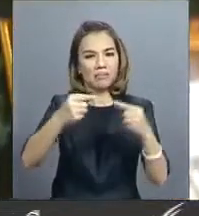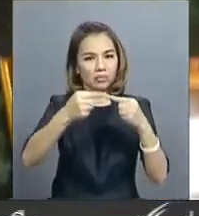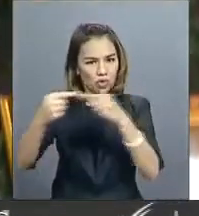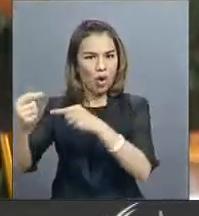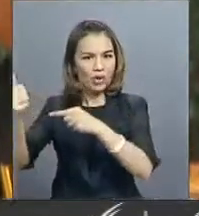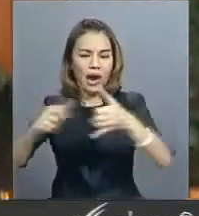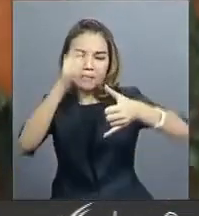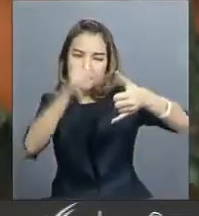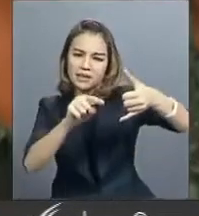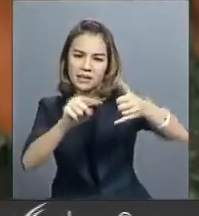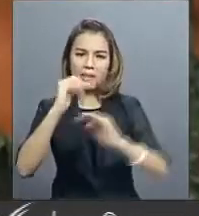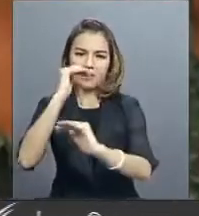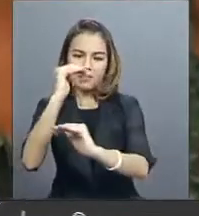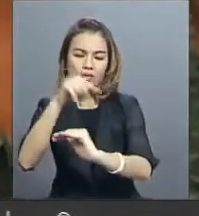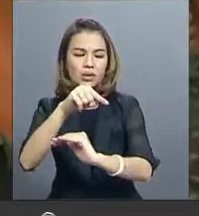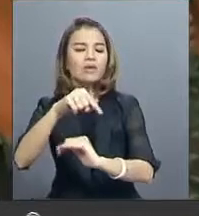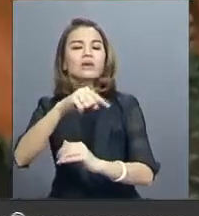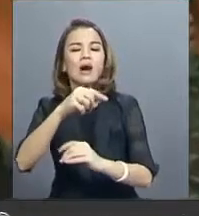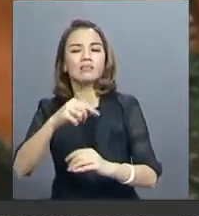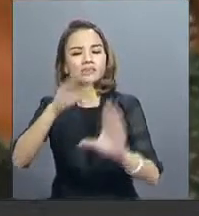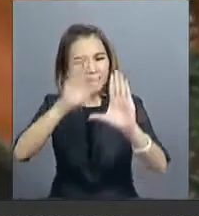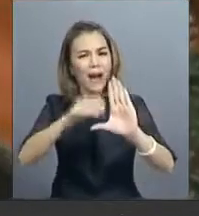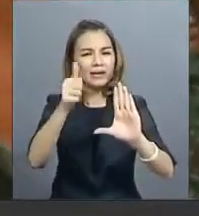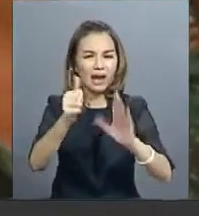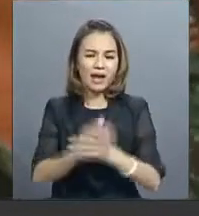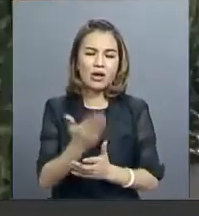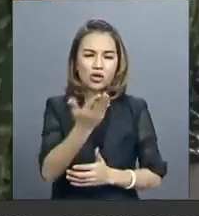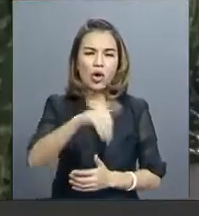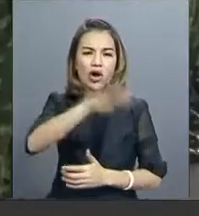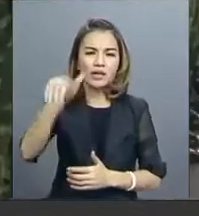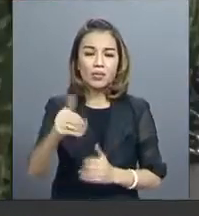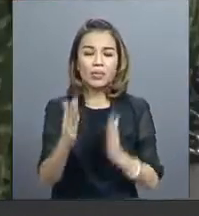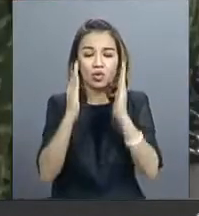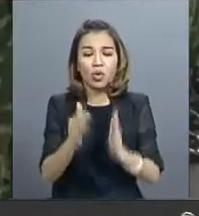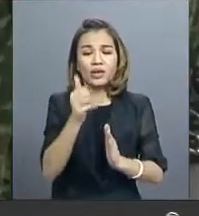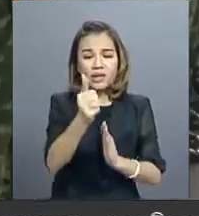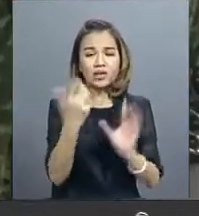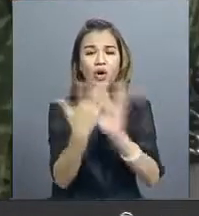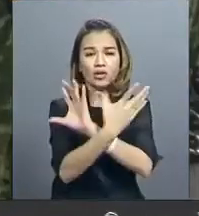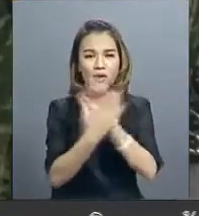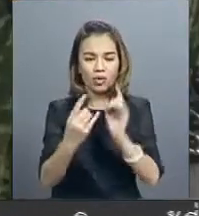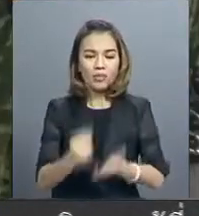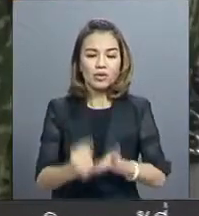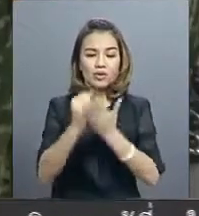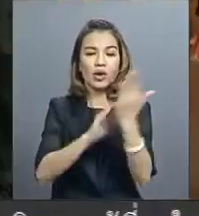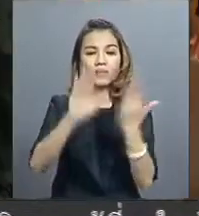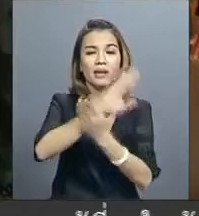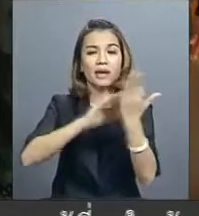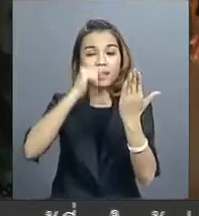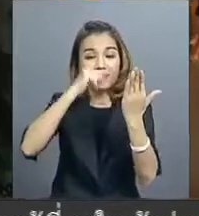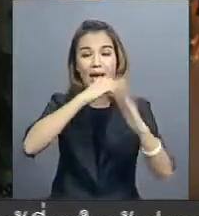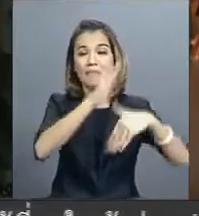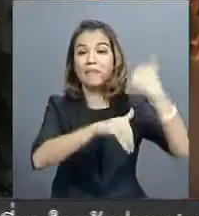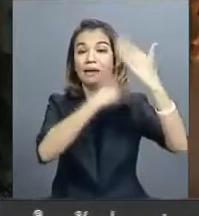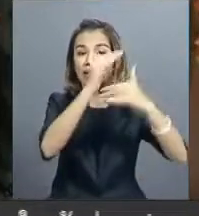บัติที่กองทัพกำหนดพร้อมขอให้ทุกคนเป็นคนดีของสังคมและมีส่วนร่วมพัฒนาประเทศชาติสมกับที่ได้ผ่าน